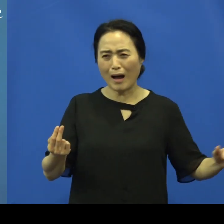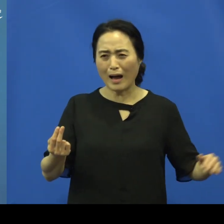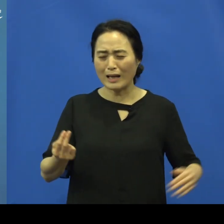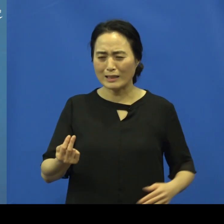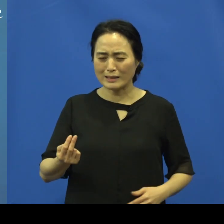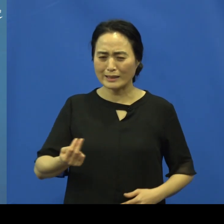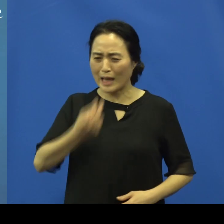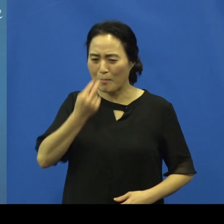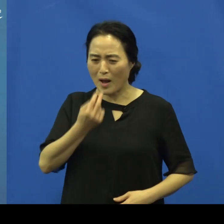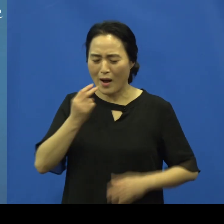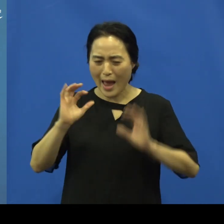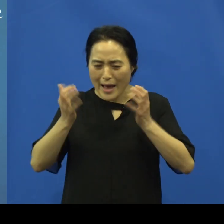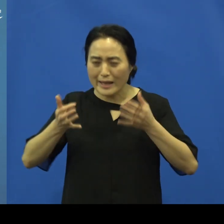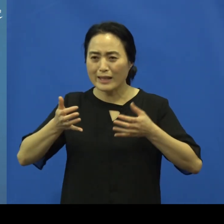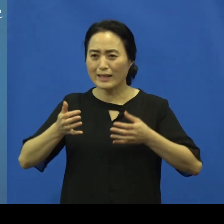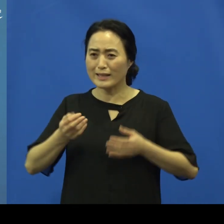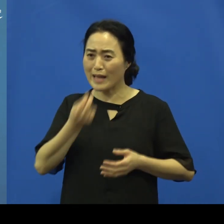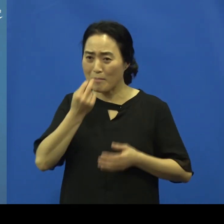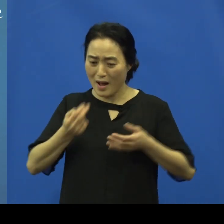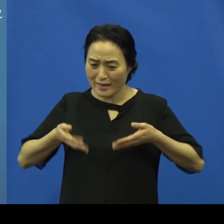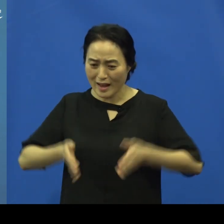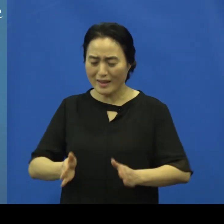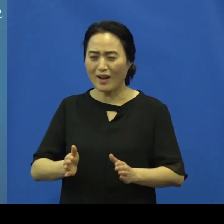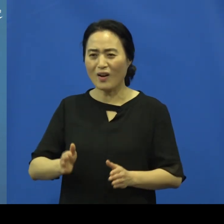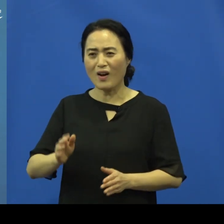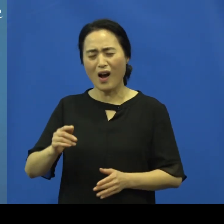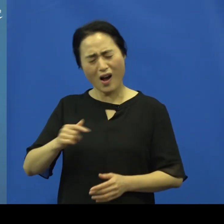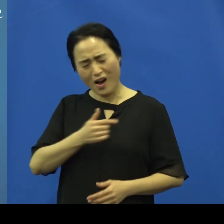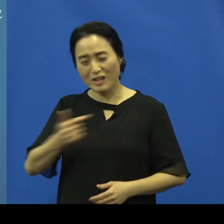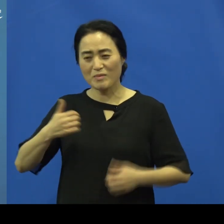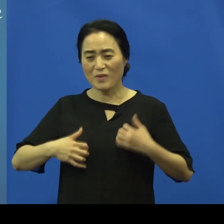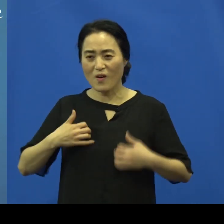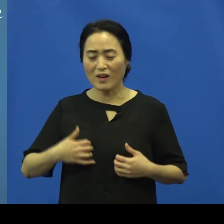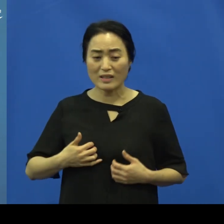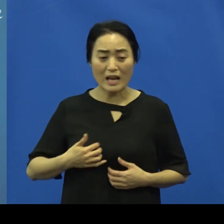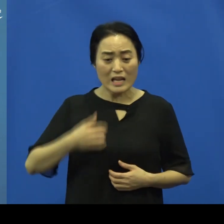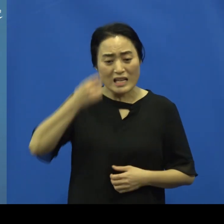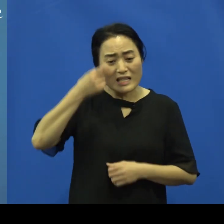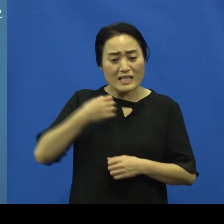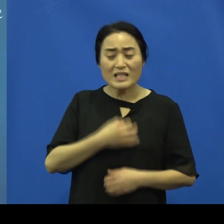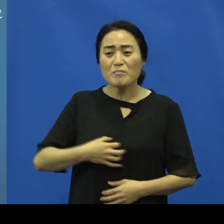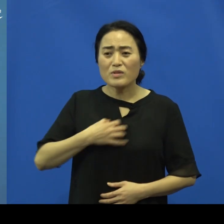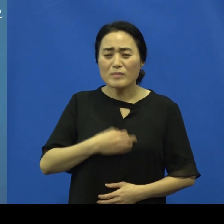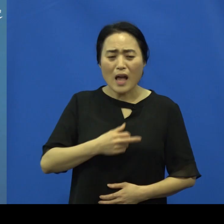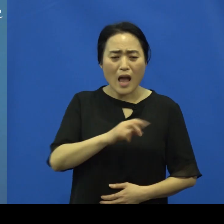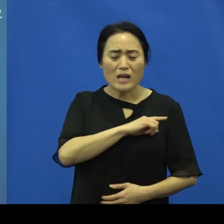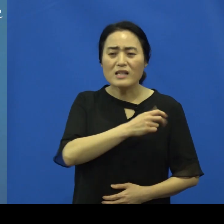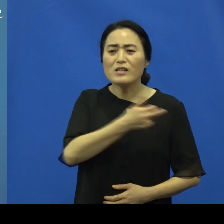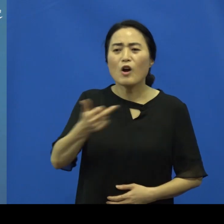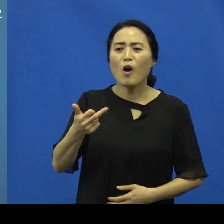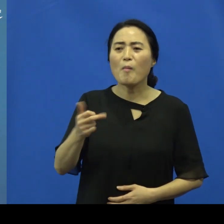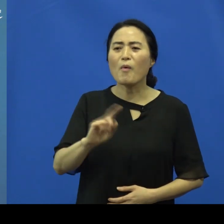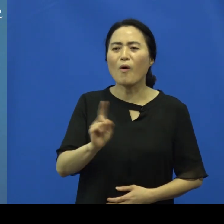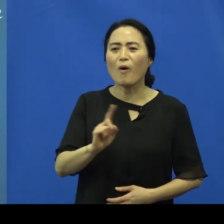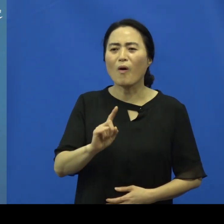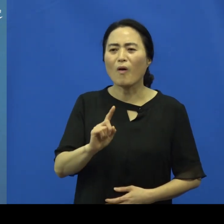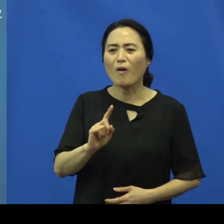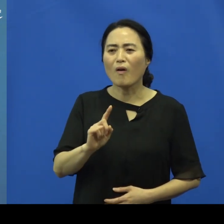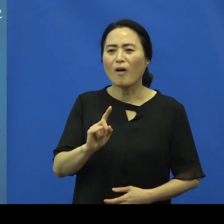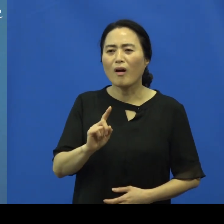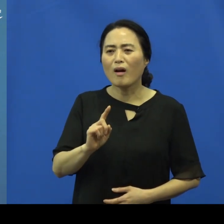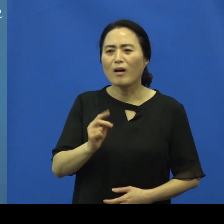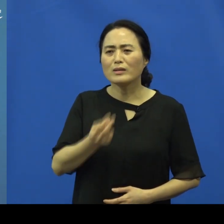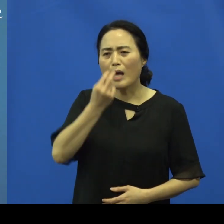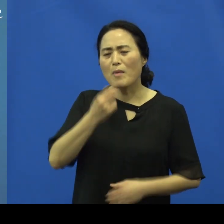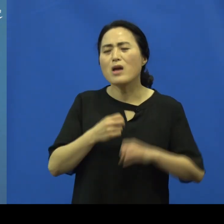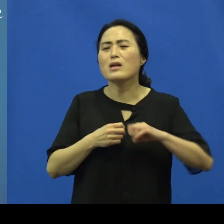때 그 주는 기쁨. 근데 이 세상에 가장 큰 슬픔이 있다면 그 반대예요. 그 생명을 잃어버리는 거예요.